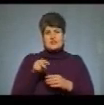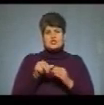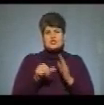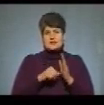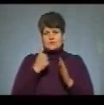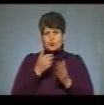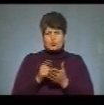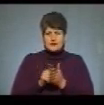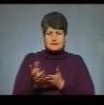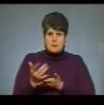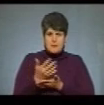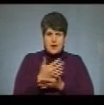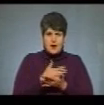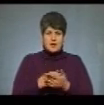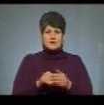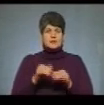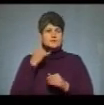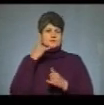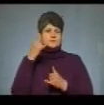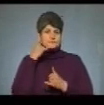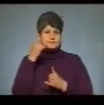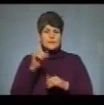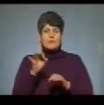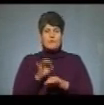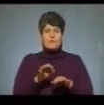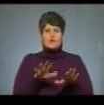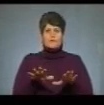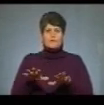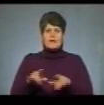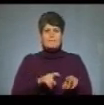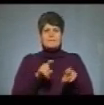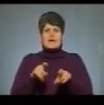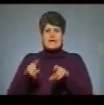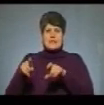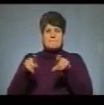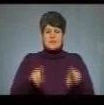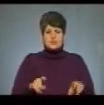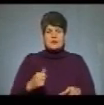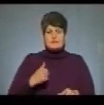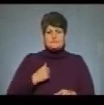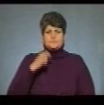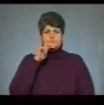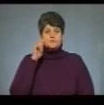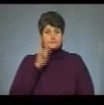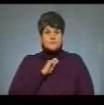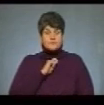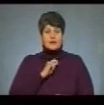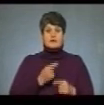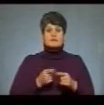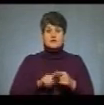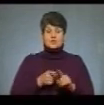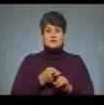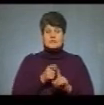почав збирати і передавати по мобільному зв'язку інформацію про дислокацію і переміщення підрозділу Збройних сил України. З цією метою